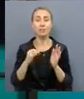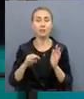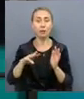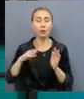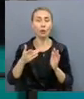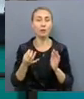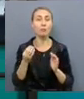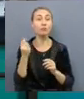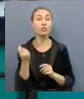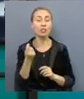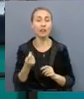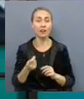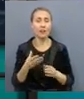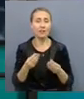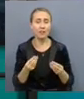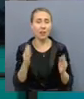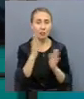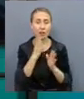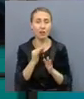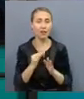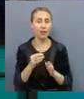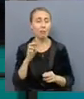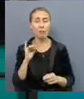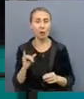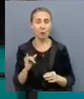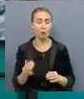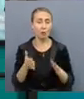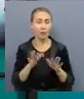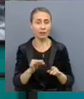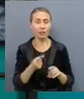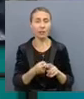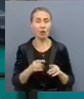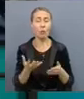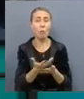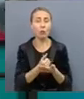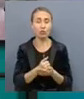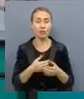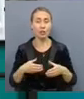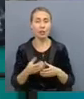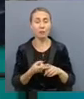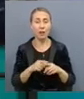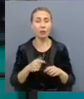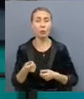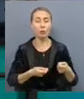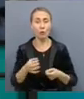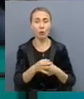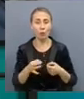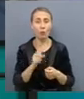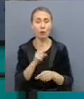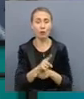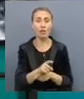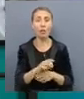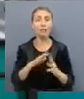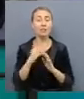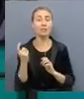пшеницы. Влажная погода оказывает негативное влияние на уборочную кампанию, поэтому руководитель области Эрмек Маджикпаев поручил управлению сельского